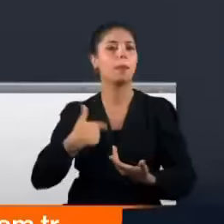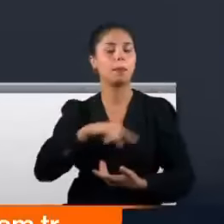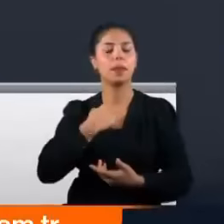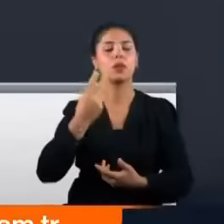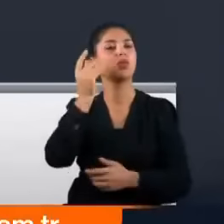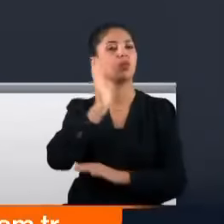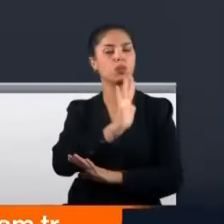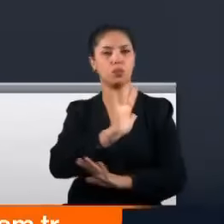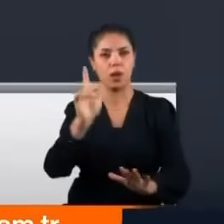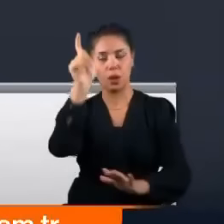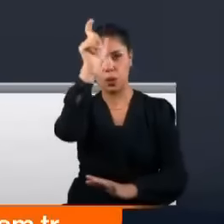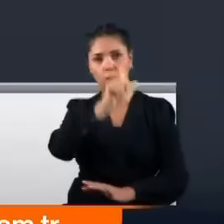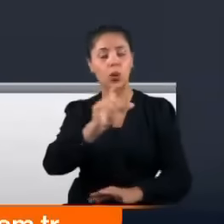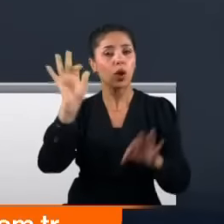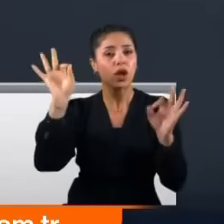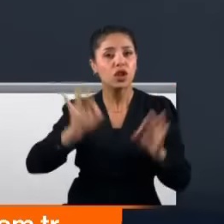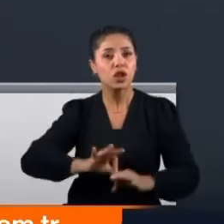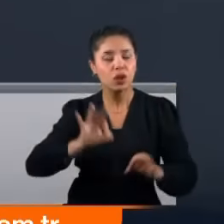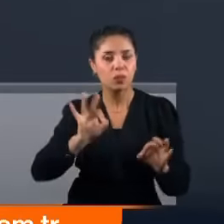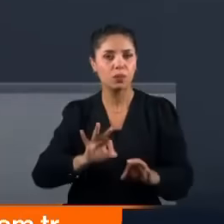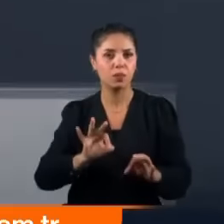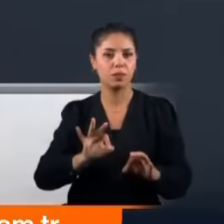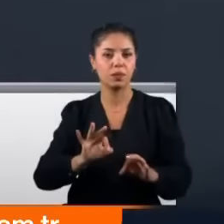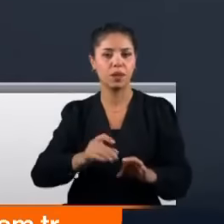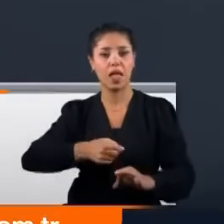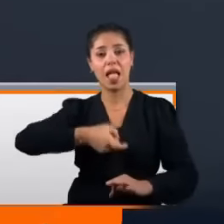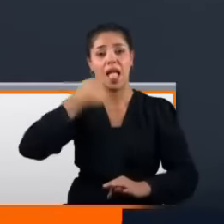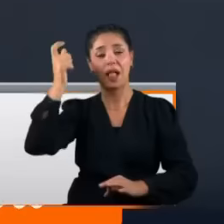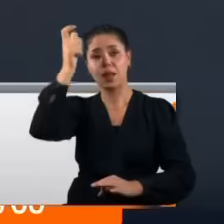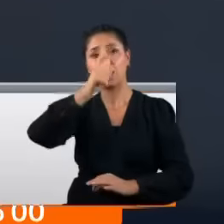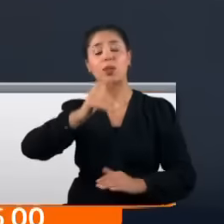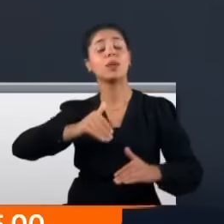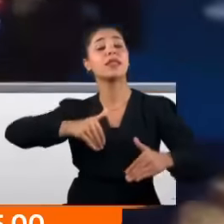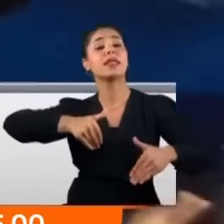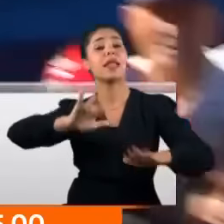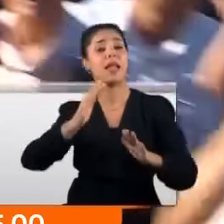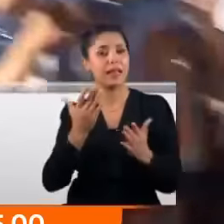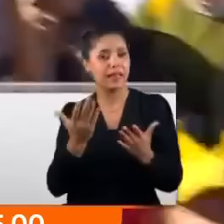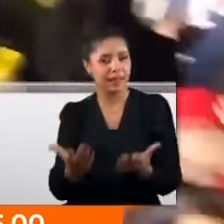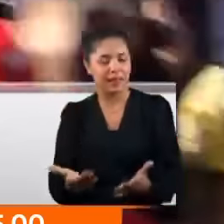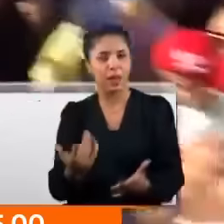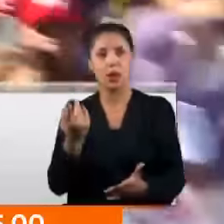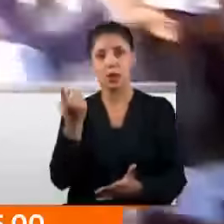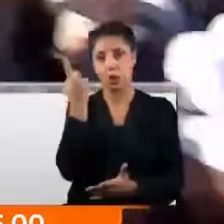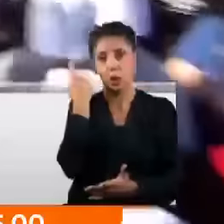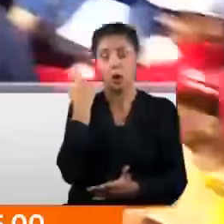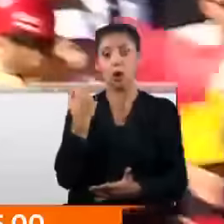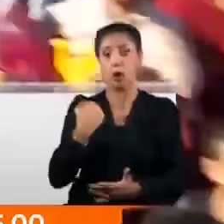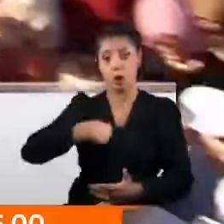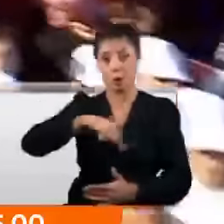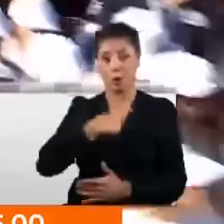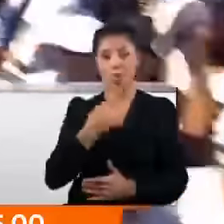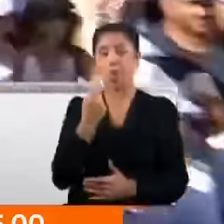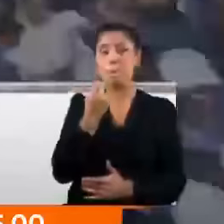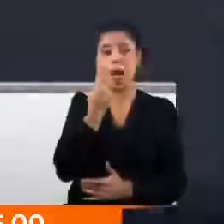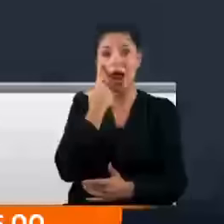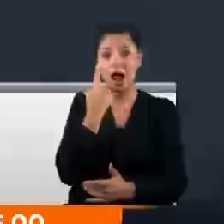unutmadık. Türkiye artık eski Türkiye değil. Dün bize